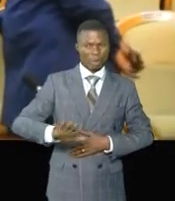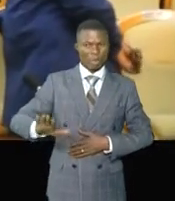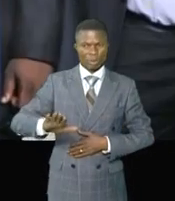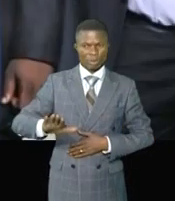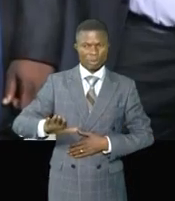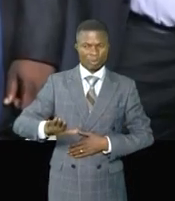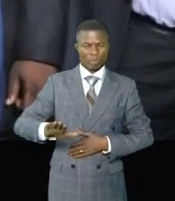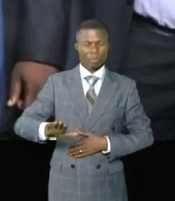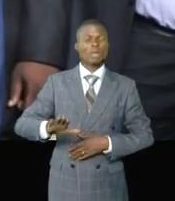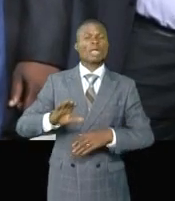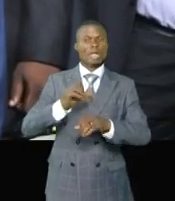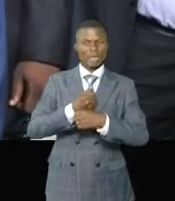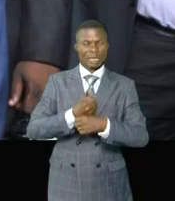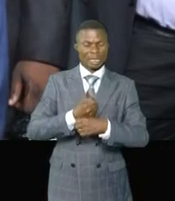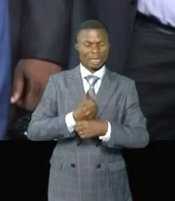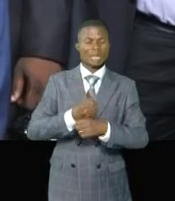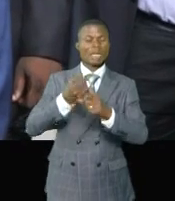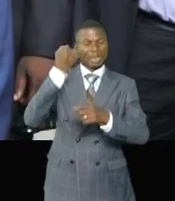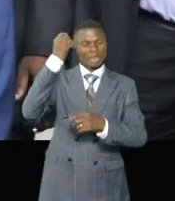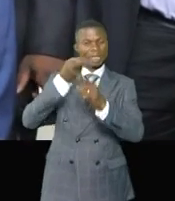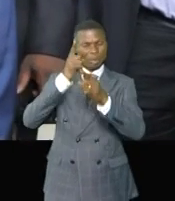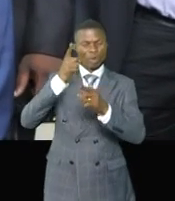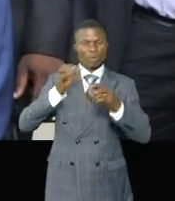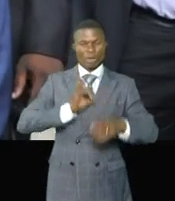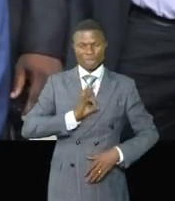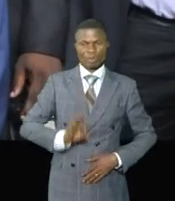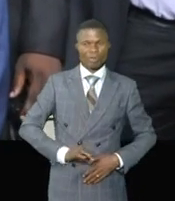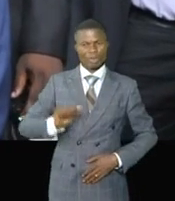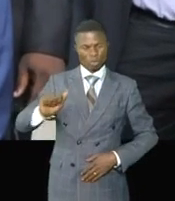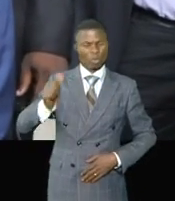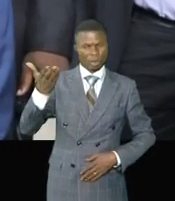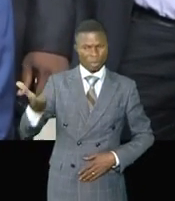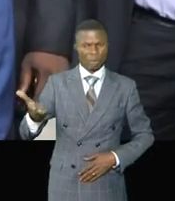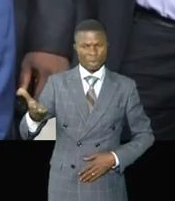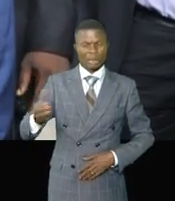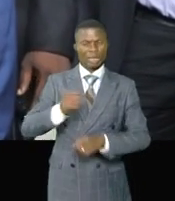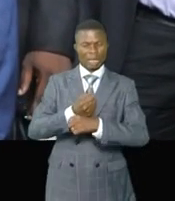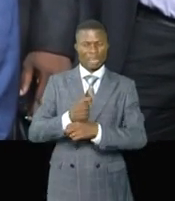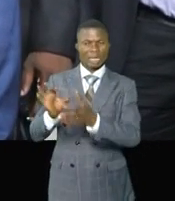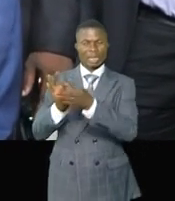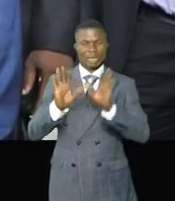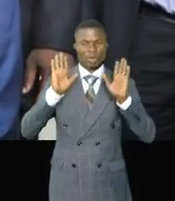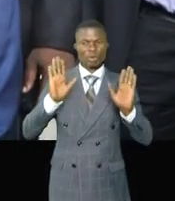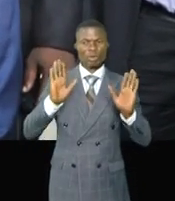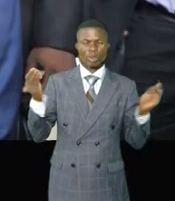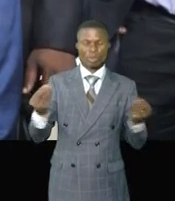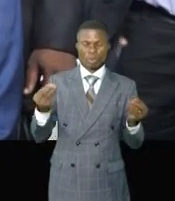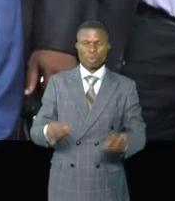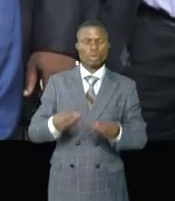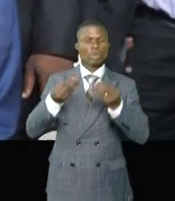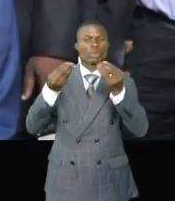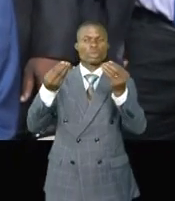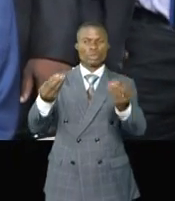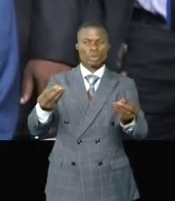été conçu par son Excellence le Président de la République, Félix-Antoine Tshisekedi Tshilombo, pour apporter